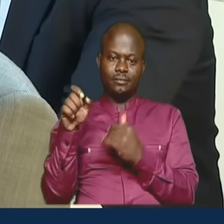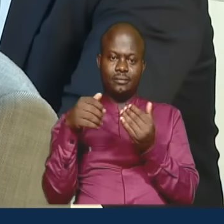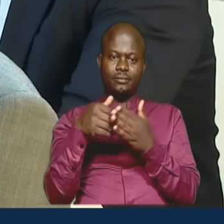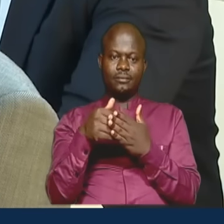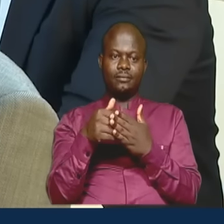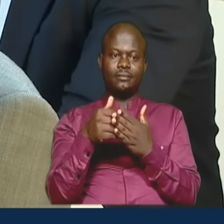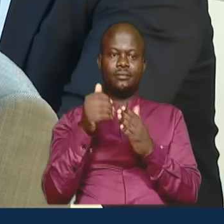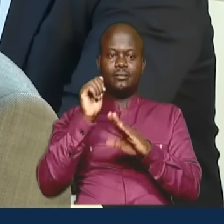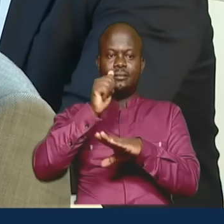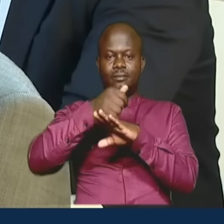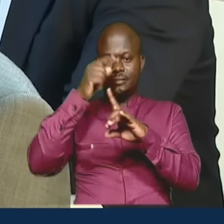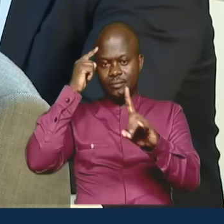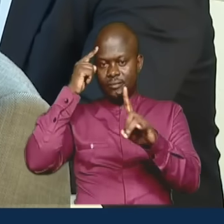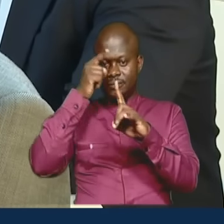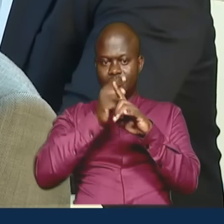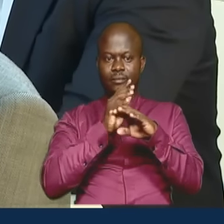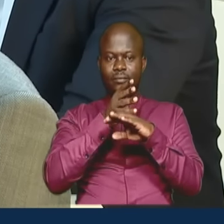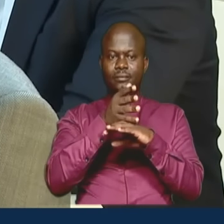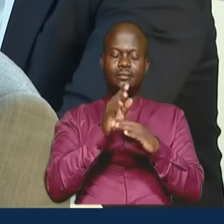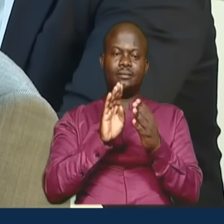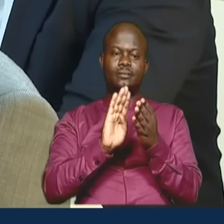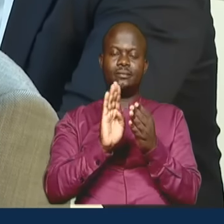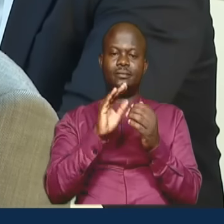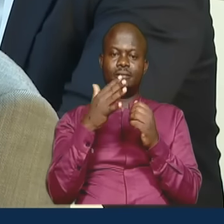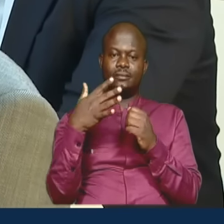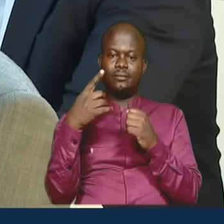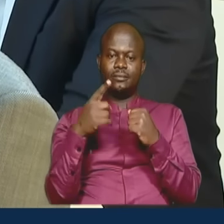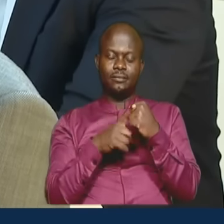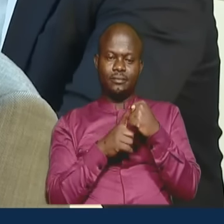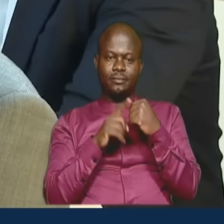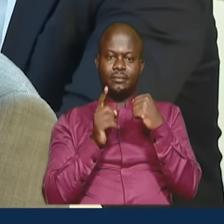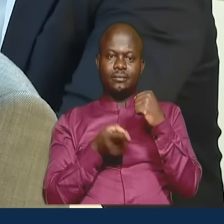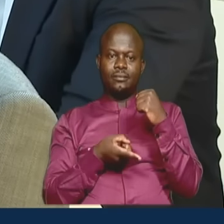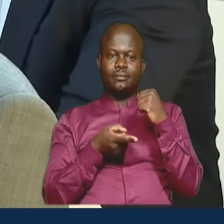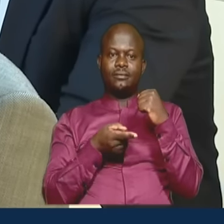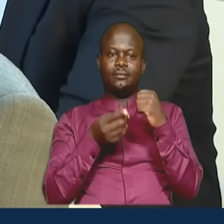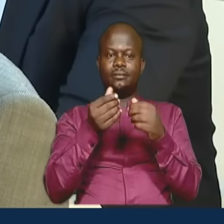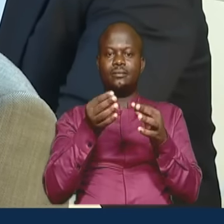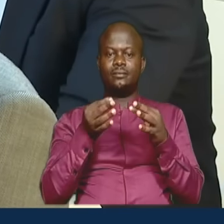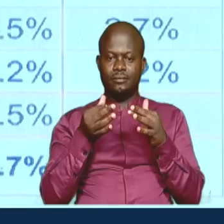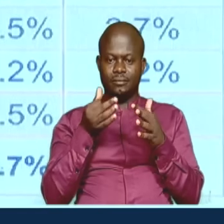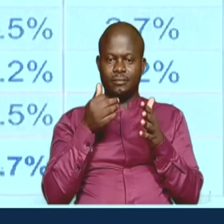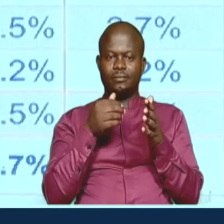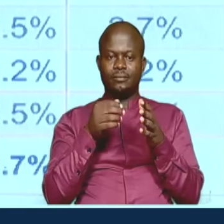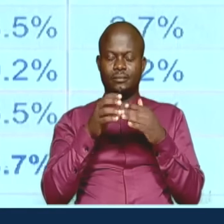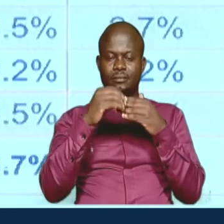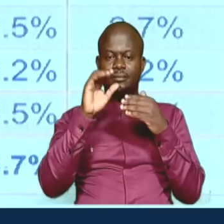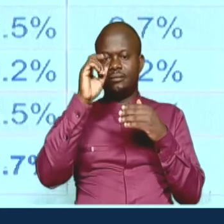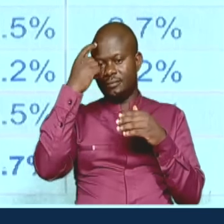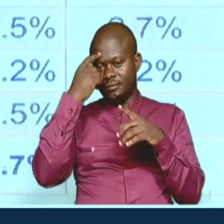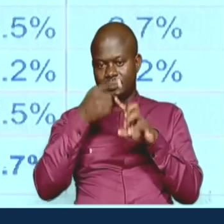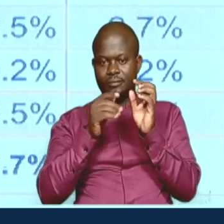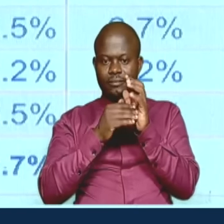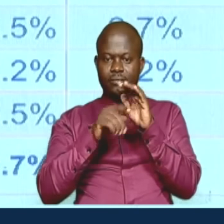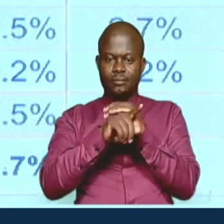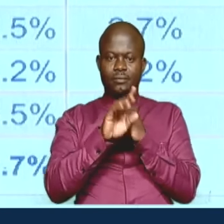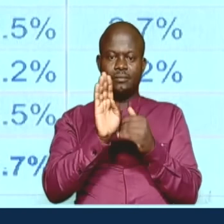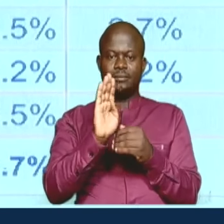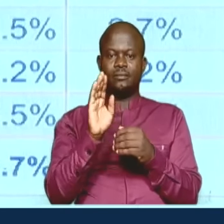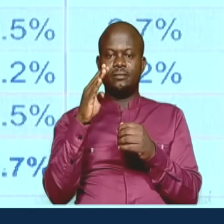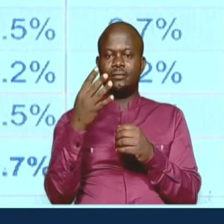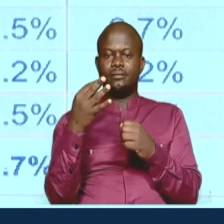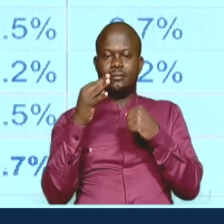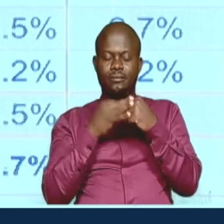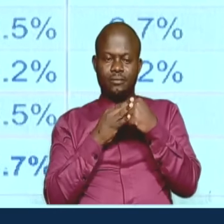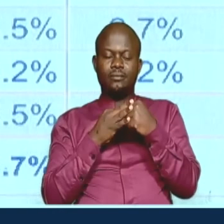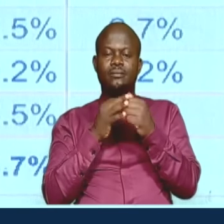bihaye intego yo kwinjiza miliyari 56 n'igice z'amafaranga y'imisoro y'ubutegetsi bwa leta ariko binjije miliyari